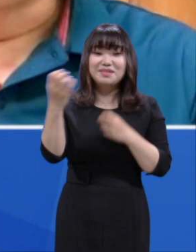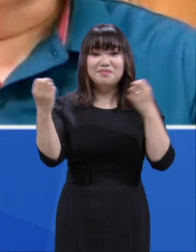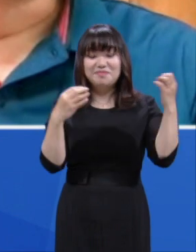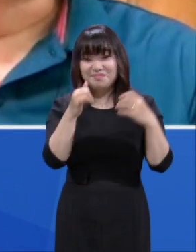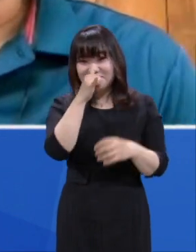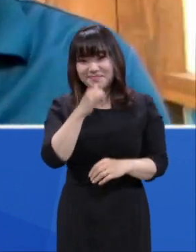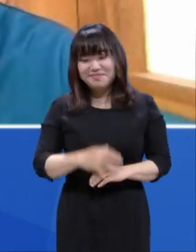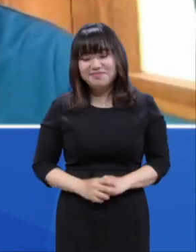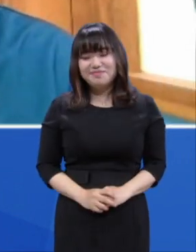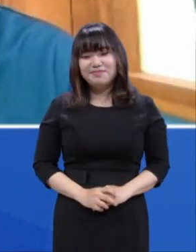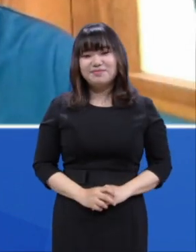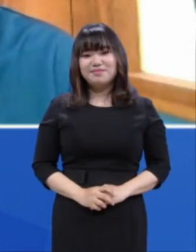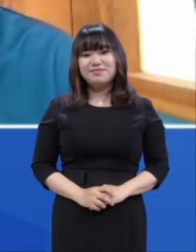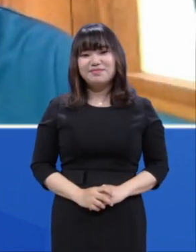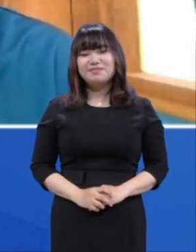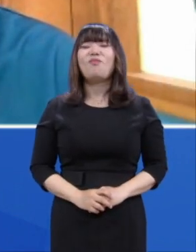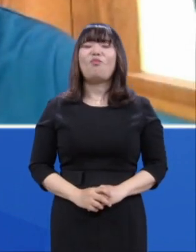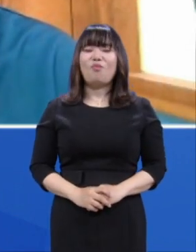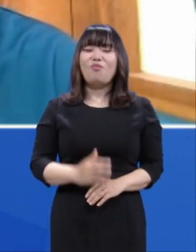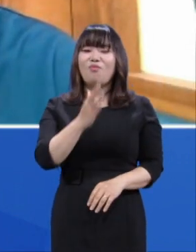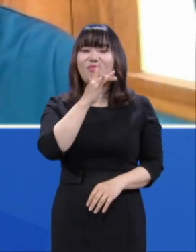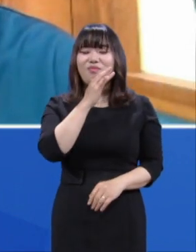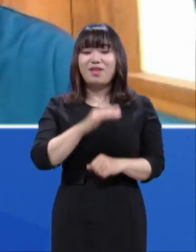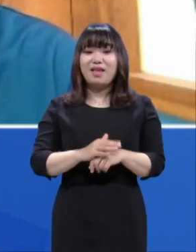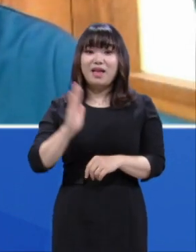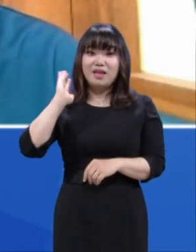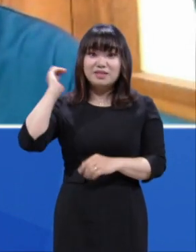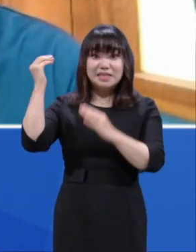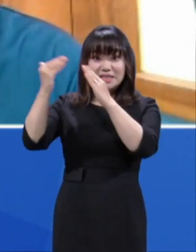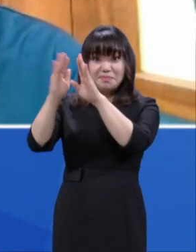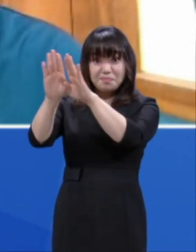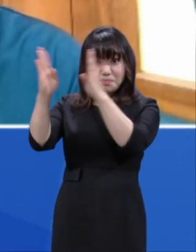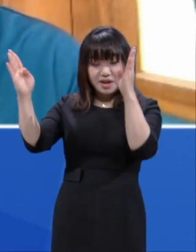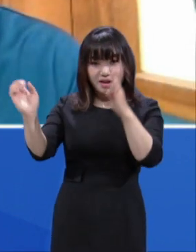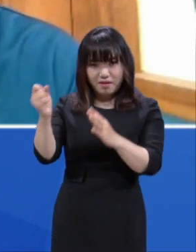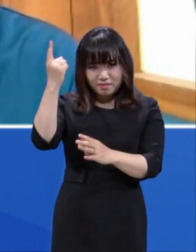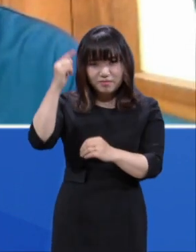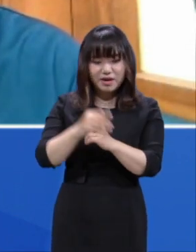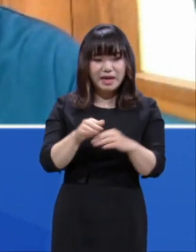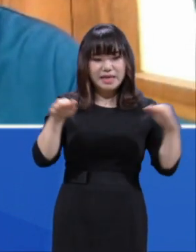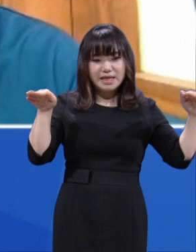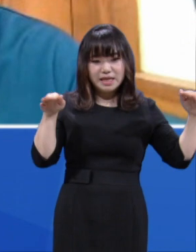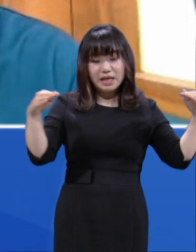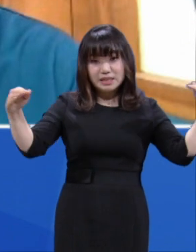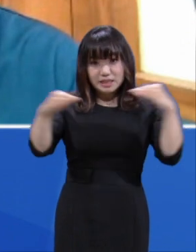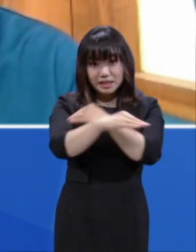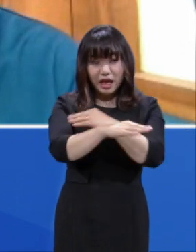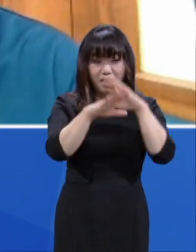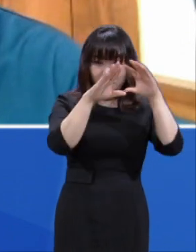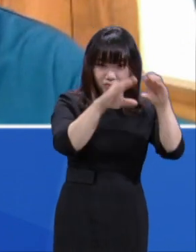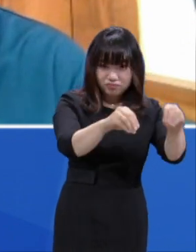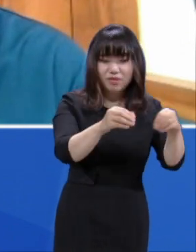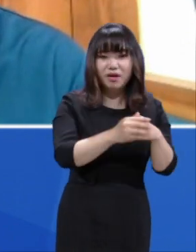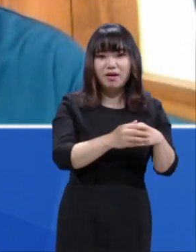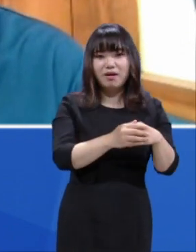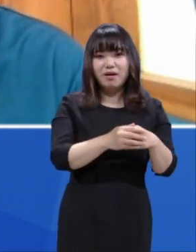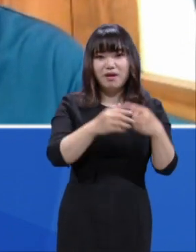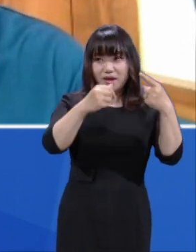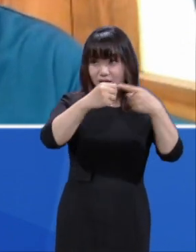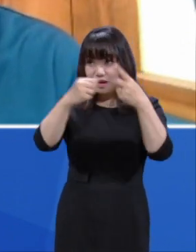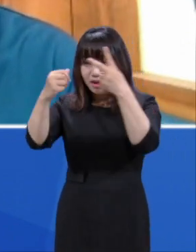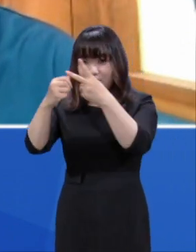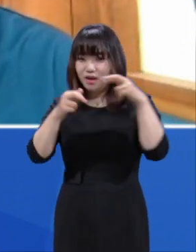하십니다. 네, 이 청와대 개방으로 차량 통제 구간을 지정해 인왕산로 일대도 이 두 차례 차